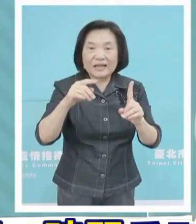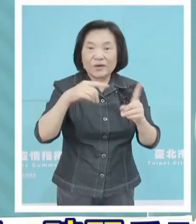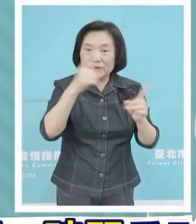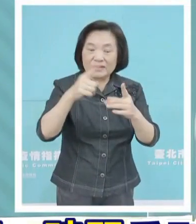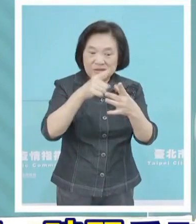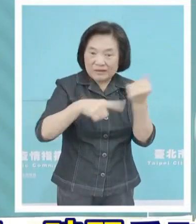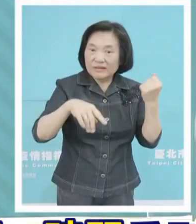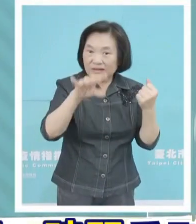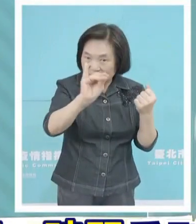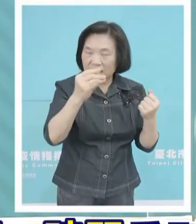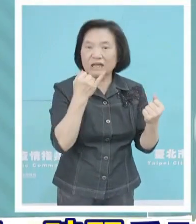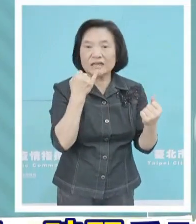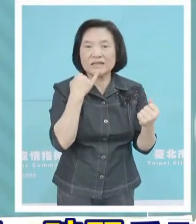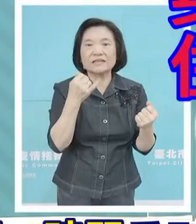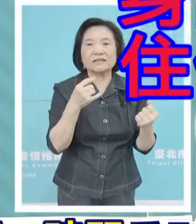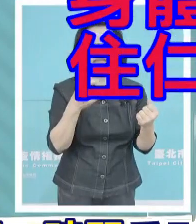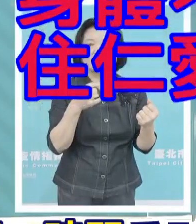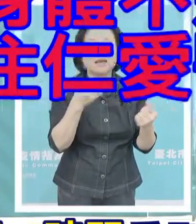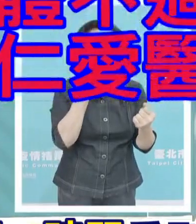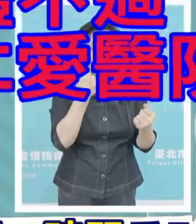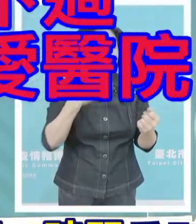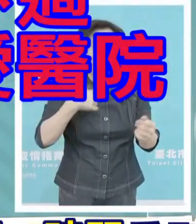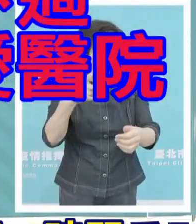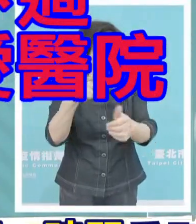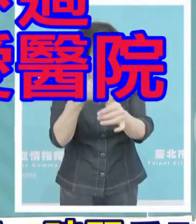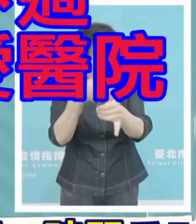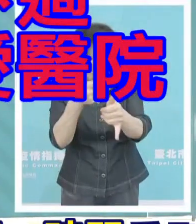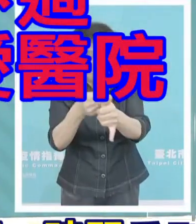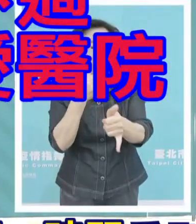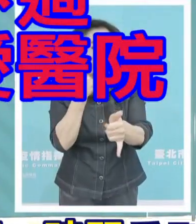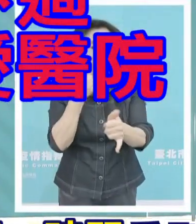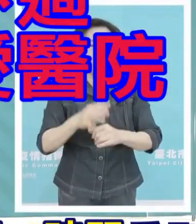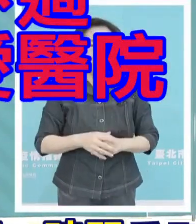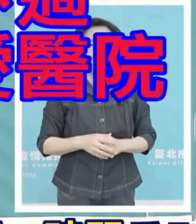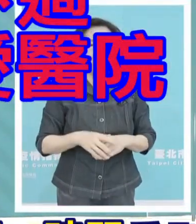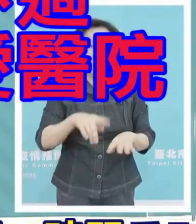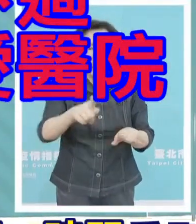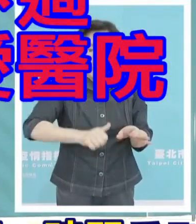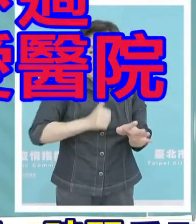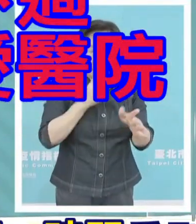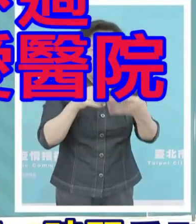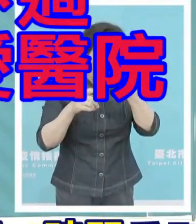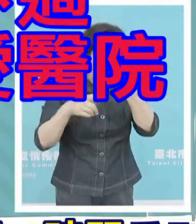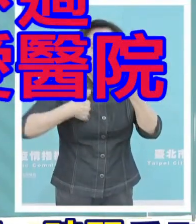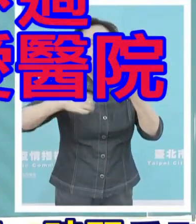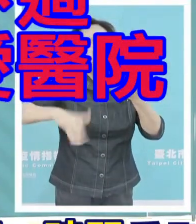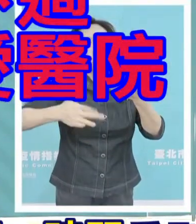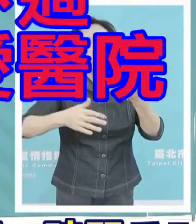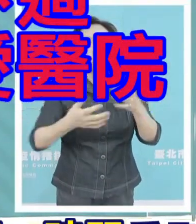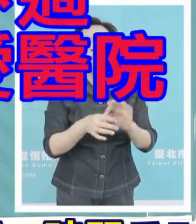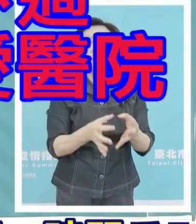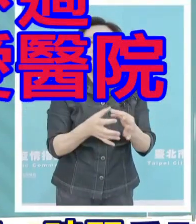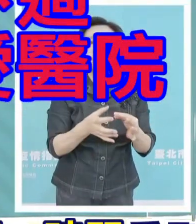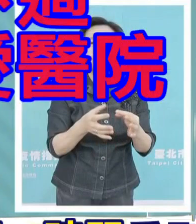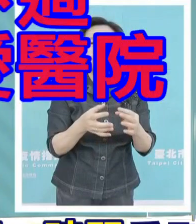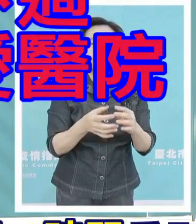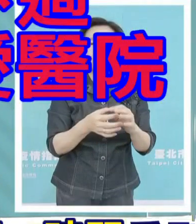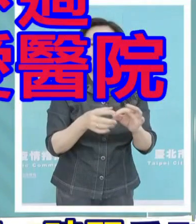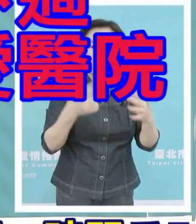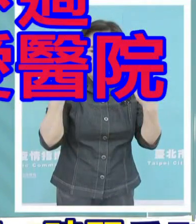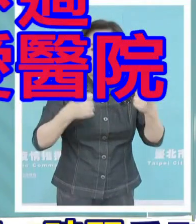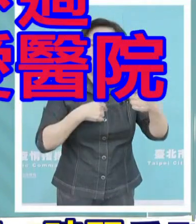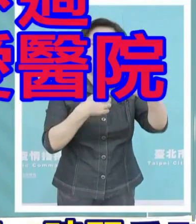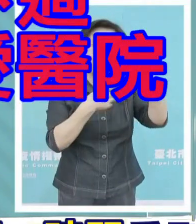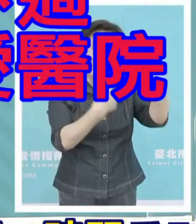副市长。当天这个简讯其实我没有看，原因是我6月3号到6月8号，